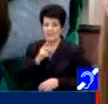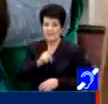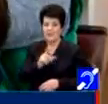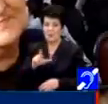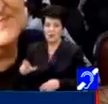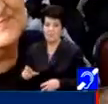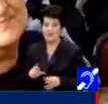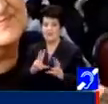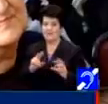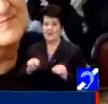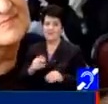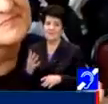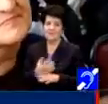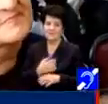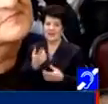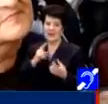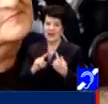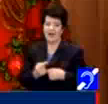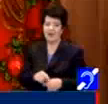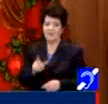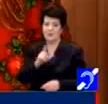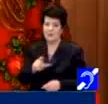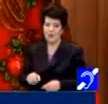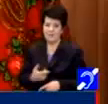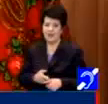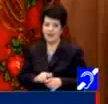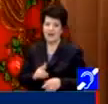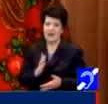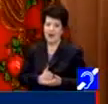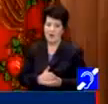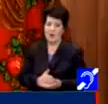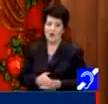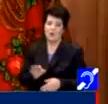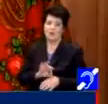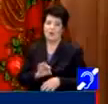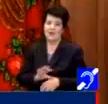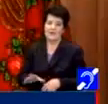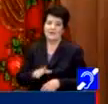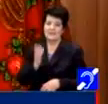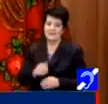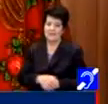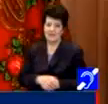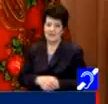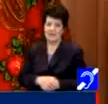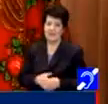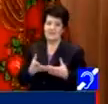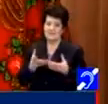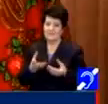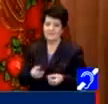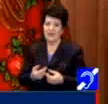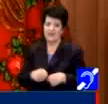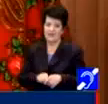oamenii fericiți, să găsească o lacrimă pentru oamenii care au o durere, să fie indulgenți cu cei care